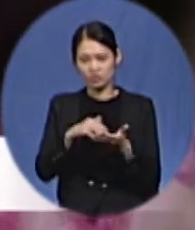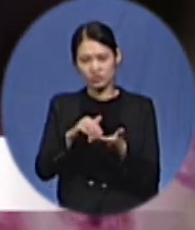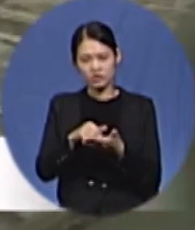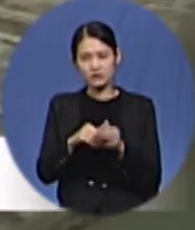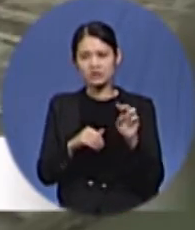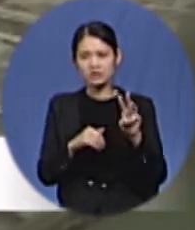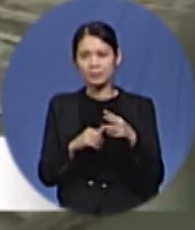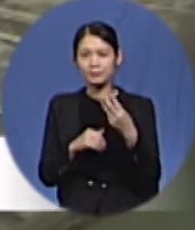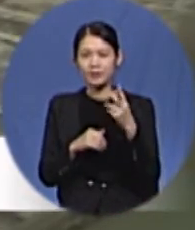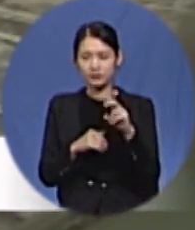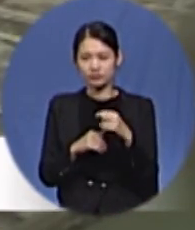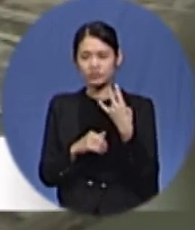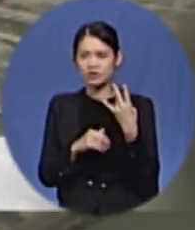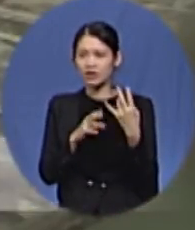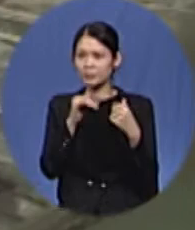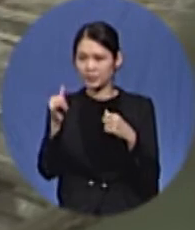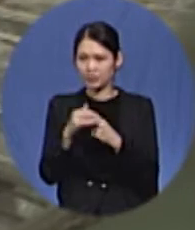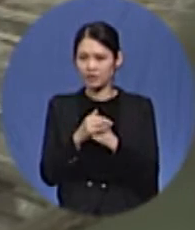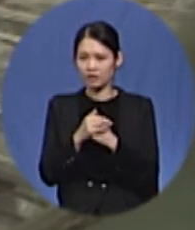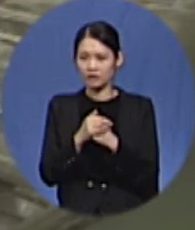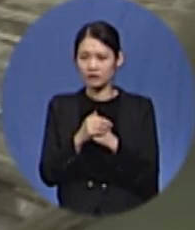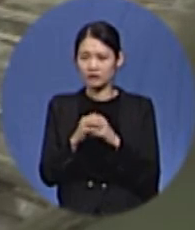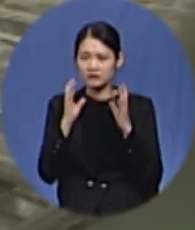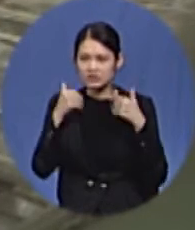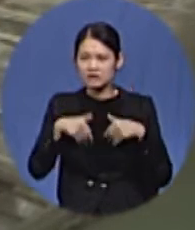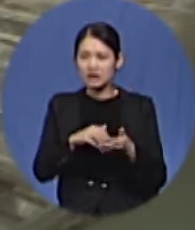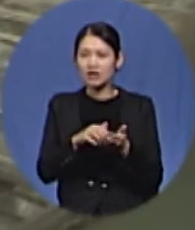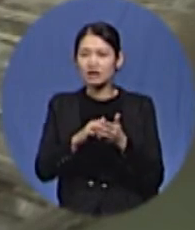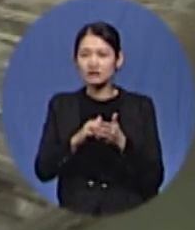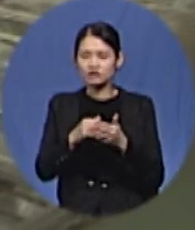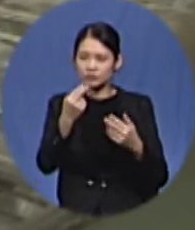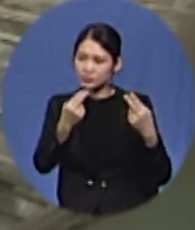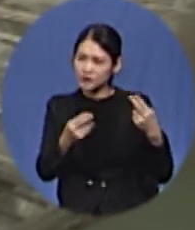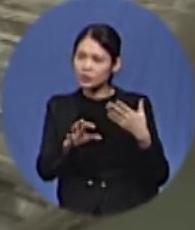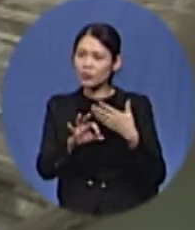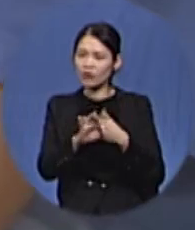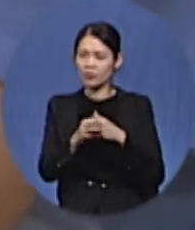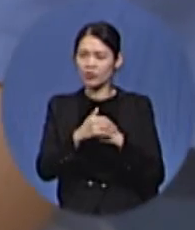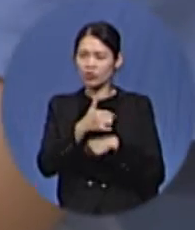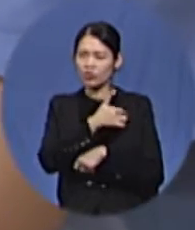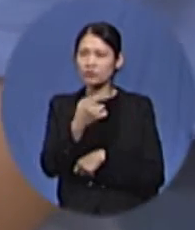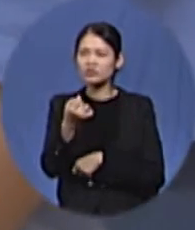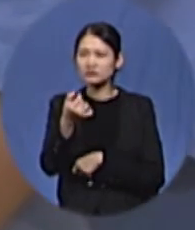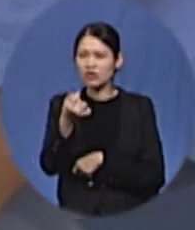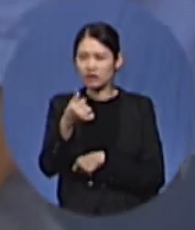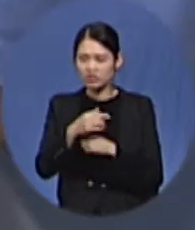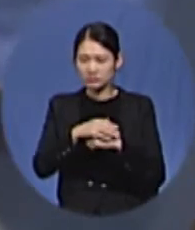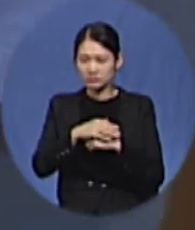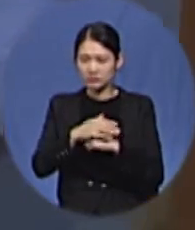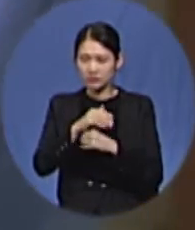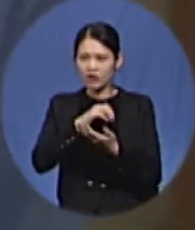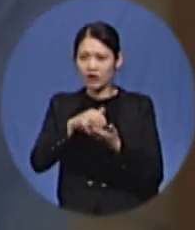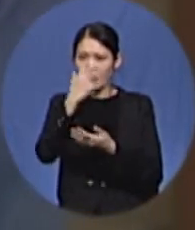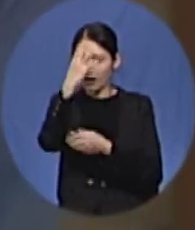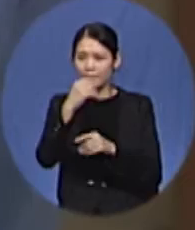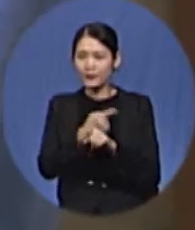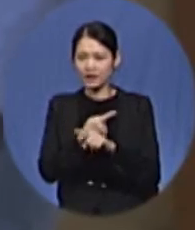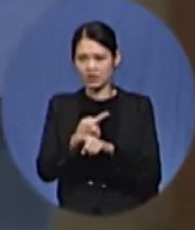324명. 한 해 신생아 수가 43만 5천 명인 것을 감안하면 극히 일부만 치료를 받는